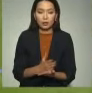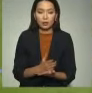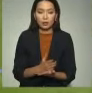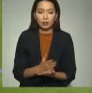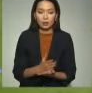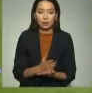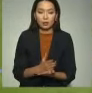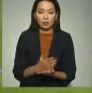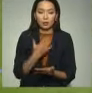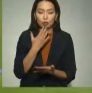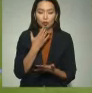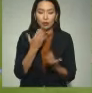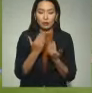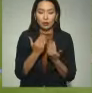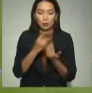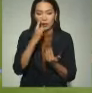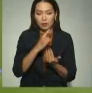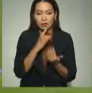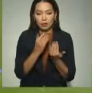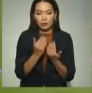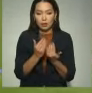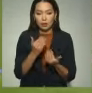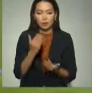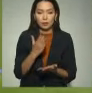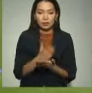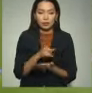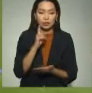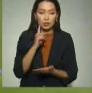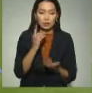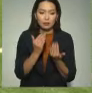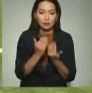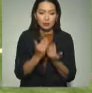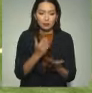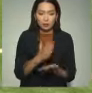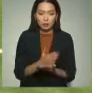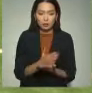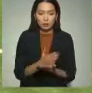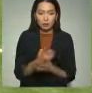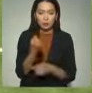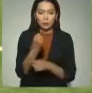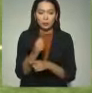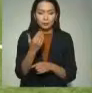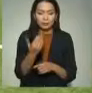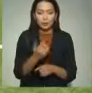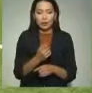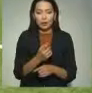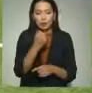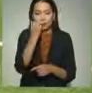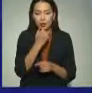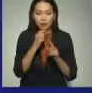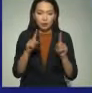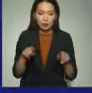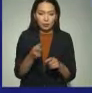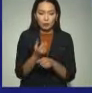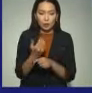ұлттық драма, қазақ театры және де жастар театрымыз да бар. Жеңімпаздарға мақтау қағаздары мен бас қаладағы